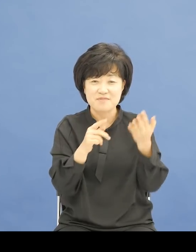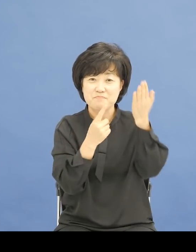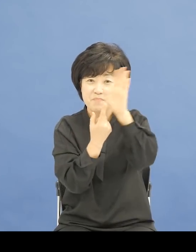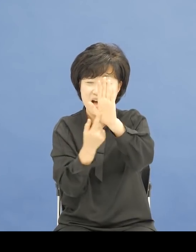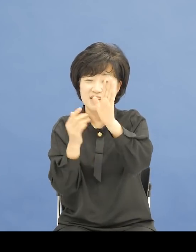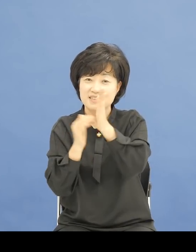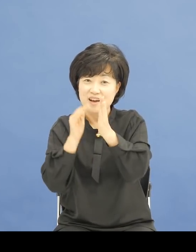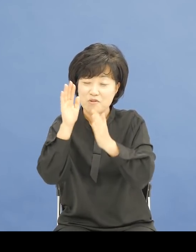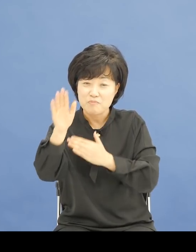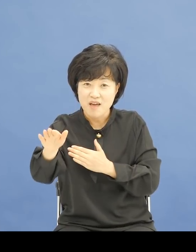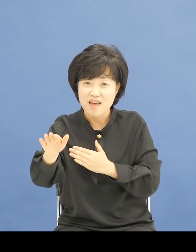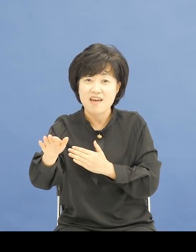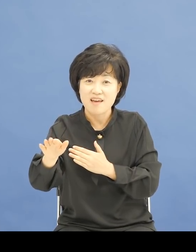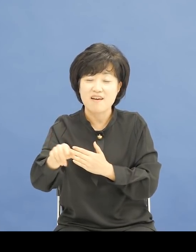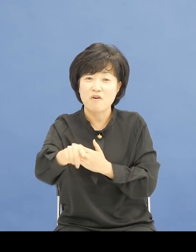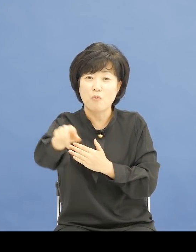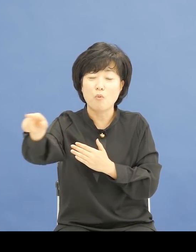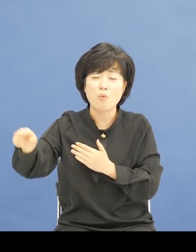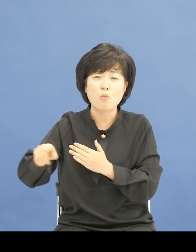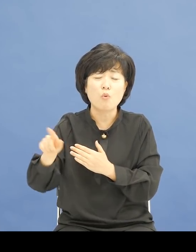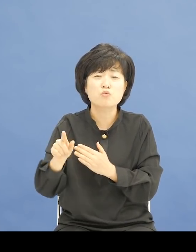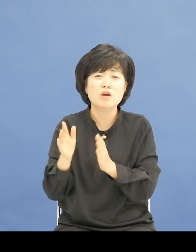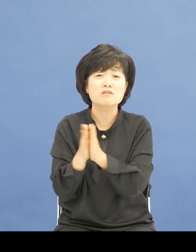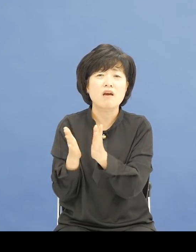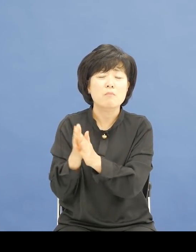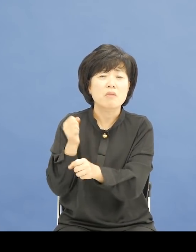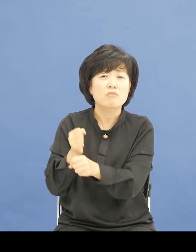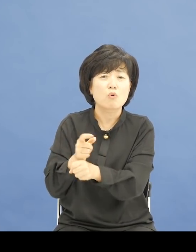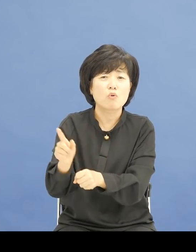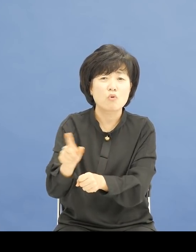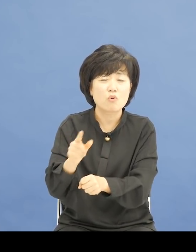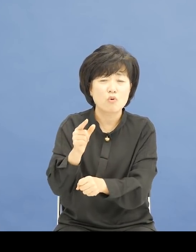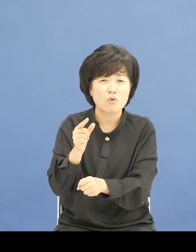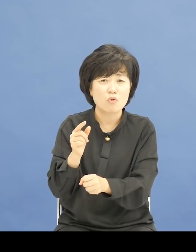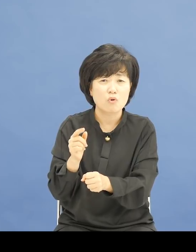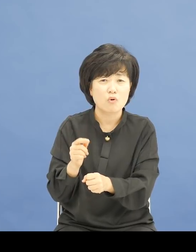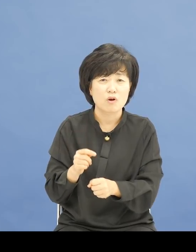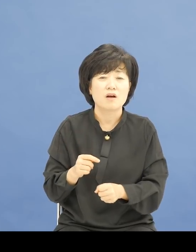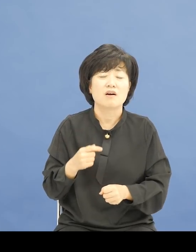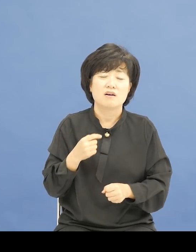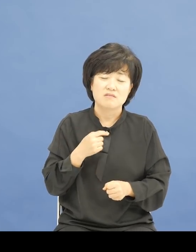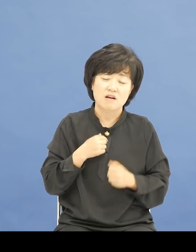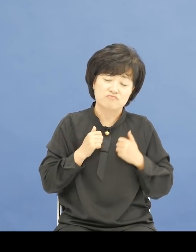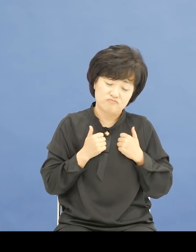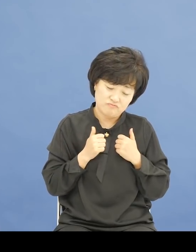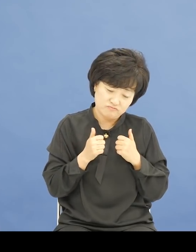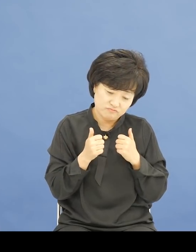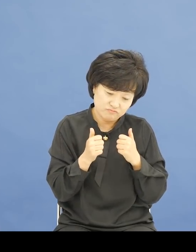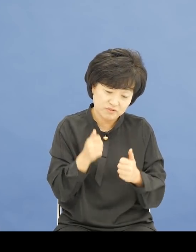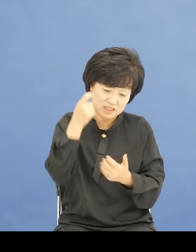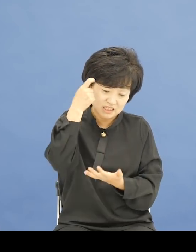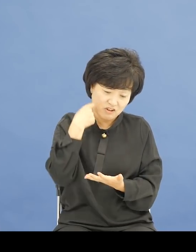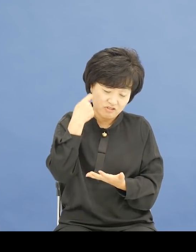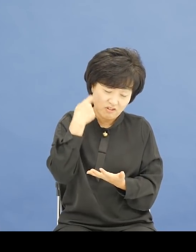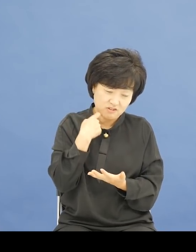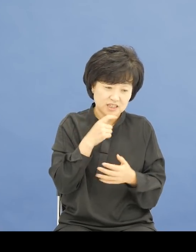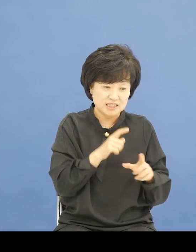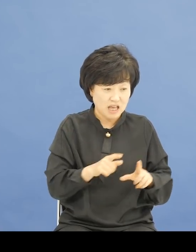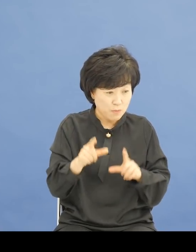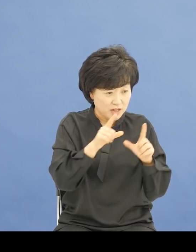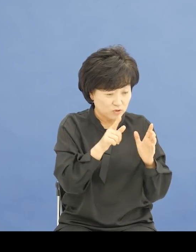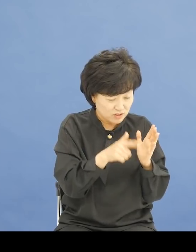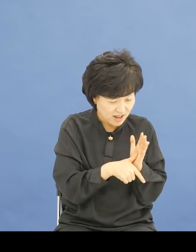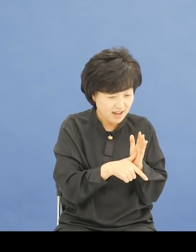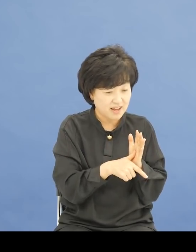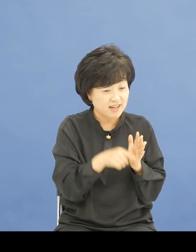그 후에 그 글을 보고 어떻게 책까지 탄생을 한 거예요? 이제 그렇게 꾸준하게 네. 제가 이렇게 느꼈던 감정들을 네. 일상 속에서